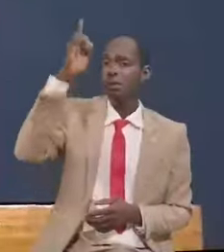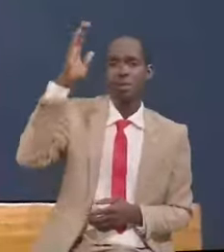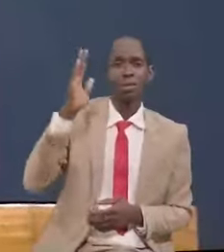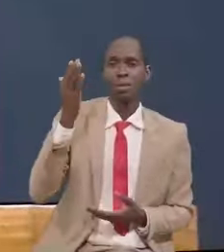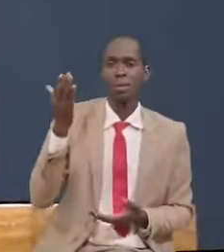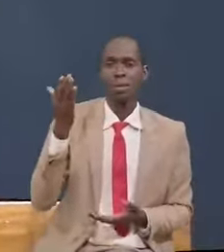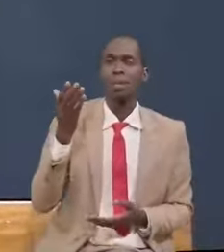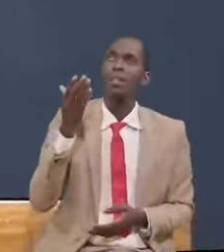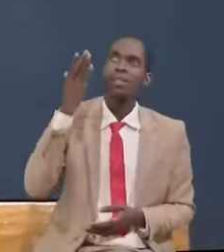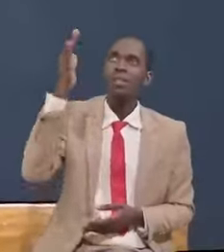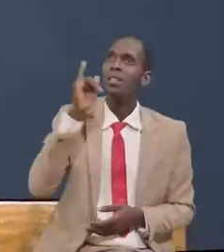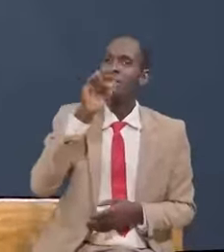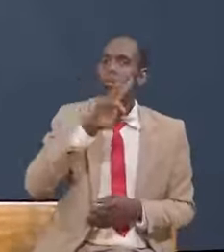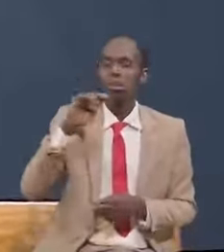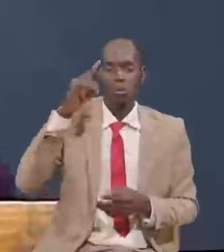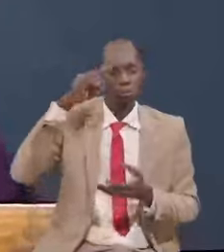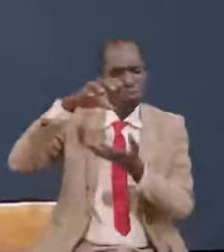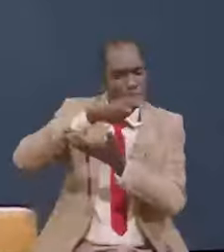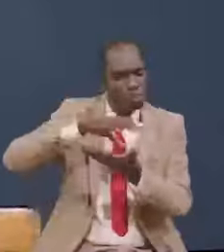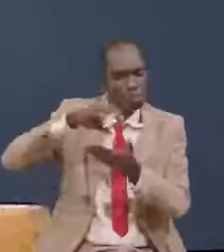Il est Dieu, il n'y a pas de confusion dans sa pensée.